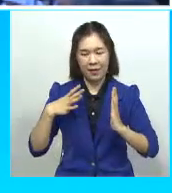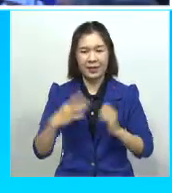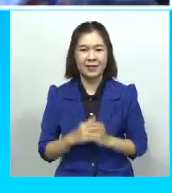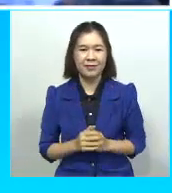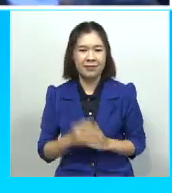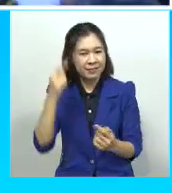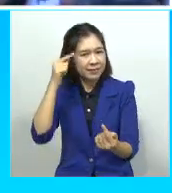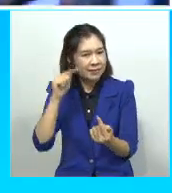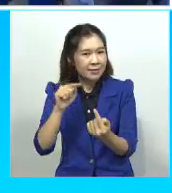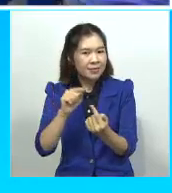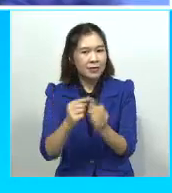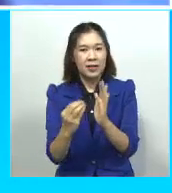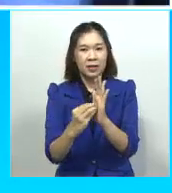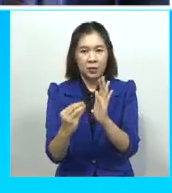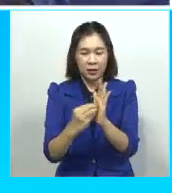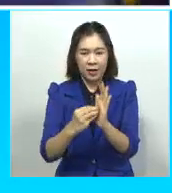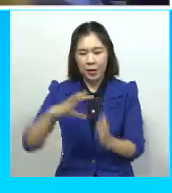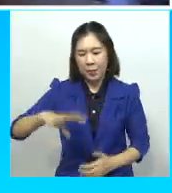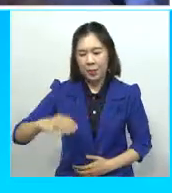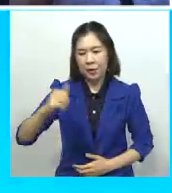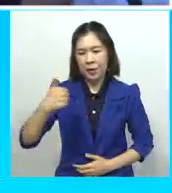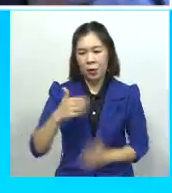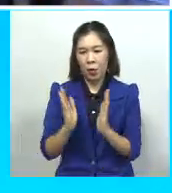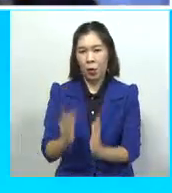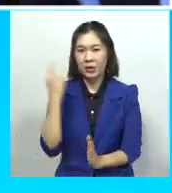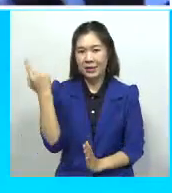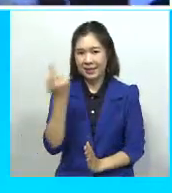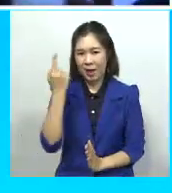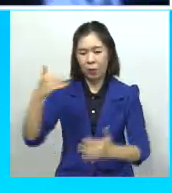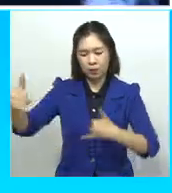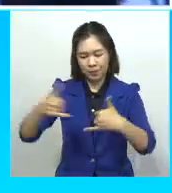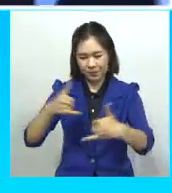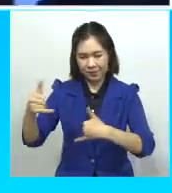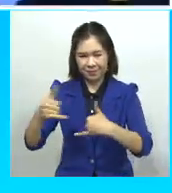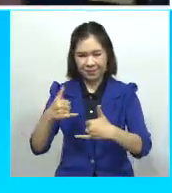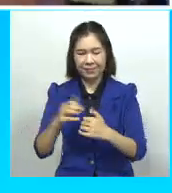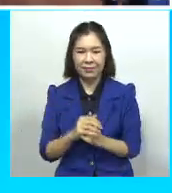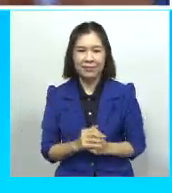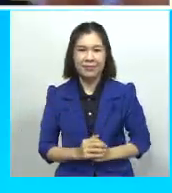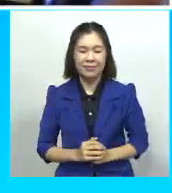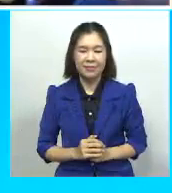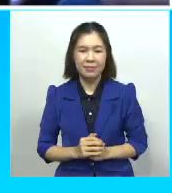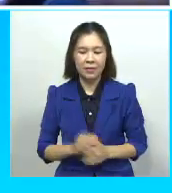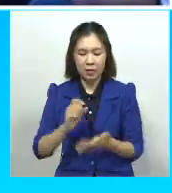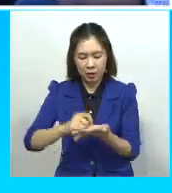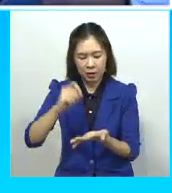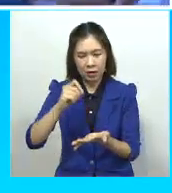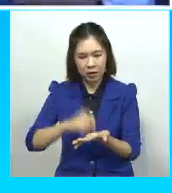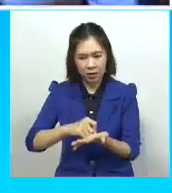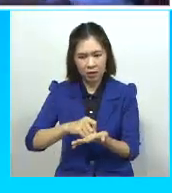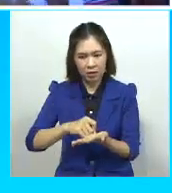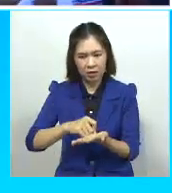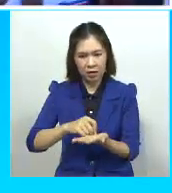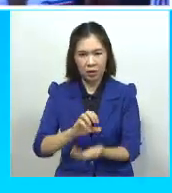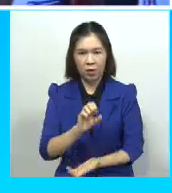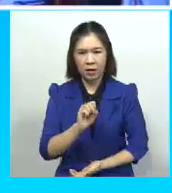จและมีเป้านะครับจะทำให้กรุงเทพนั้นเป็นเมืองที่ดึงดูดนักท่องเที่ยวนอกจากนี้จะมีเรื่องของการอนุมัติการจดทะเบียนนะครับธุรกิจสตาร์